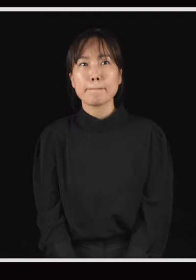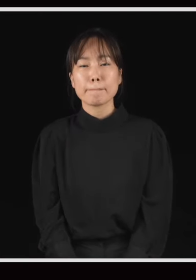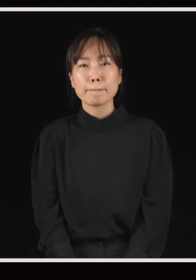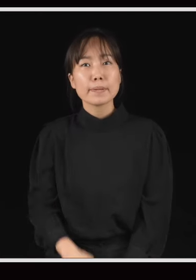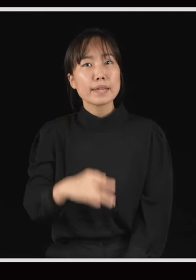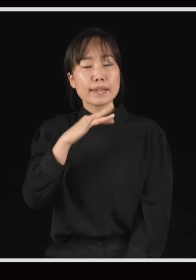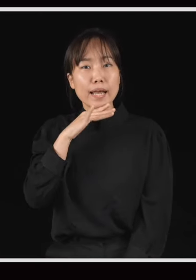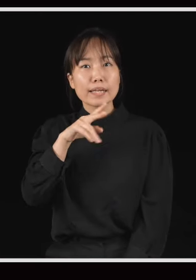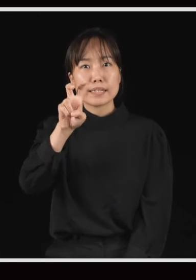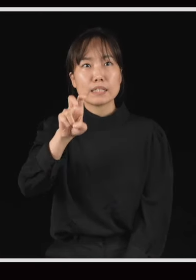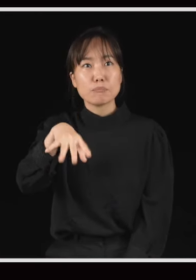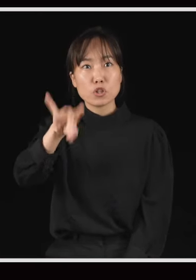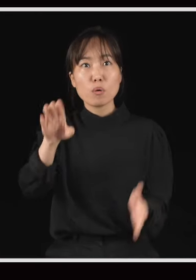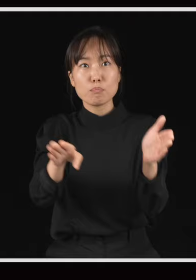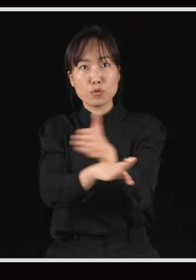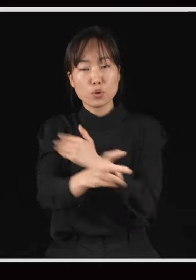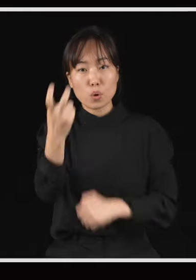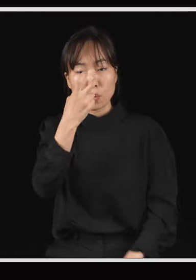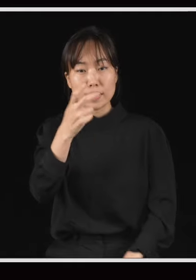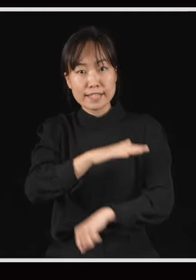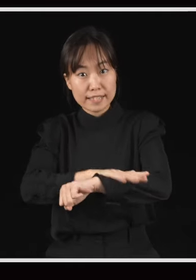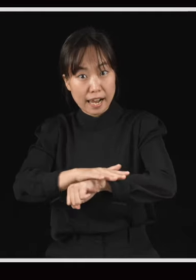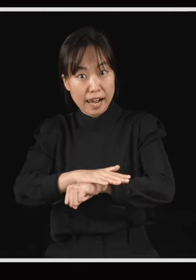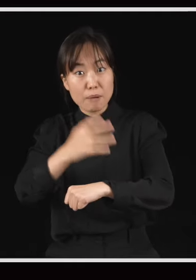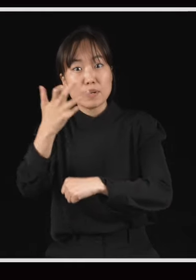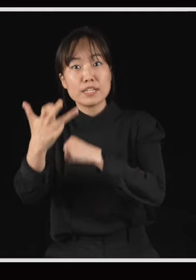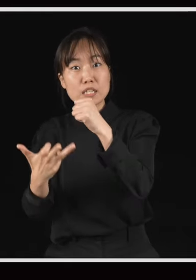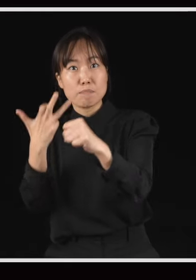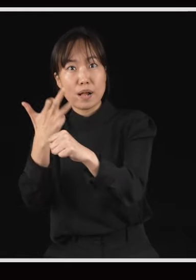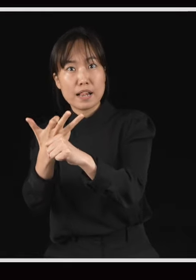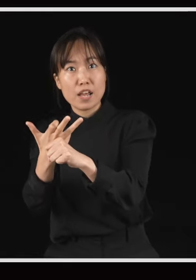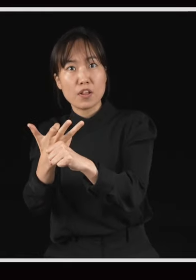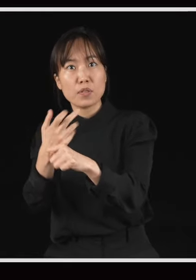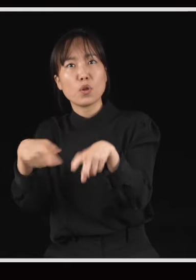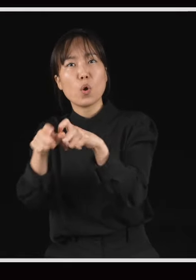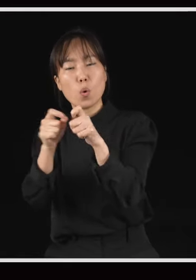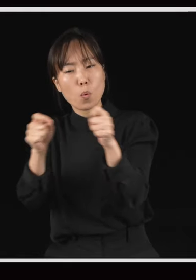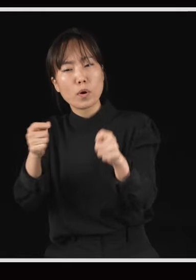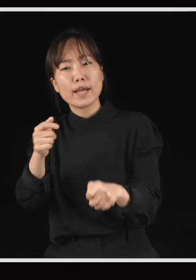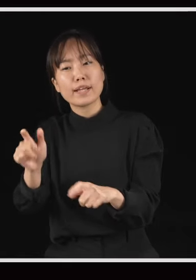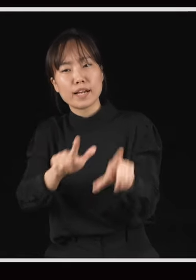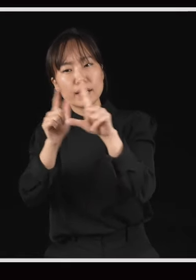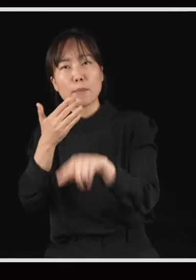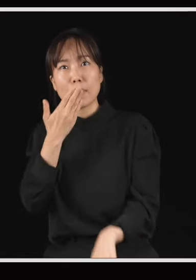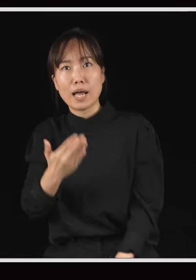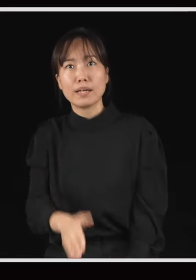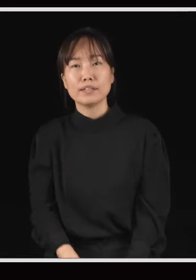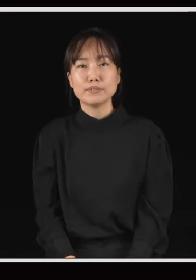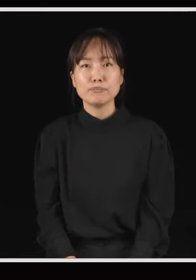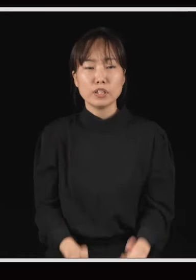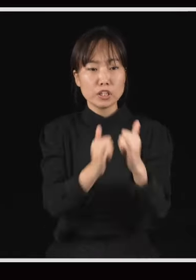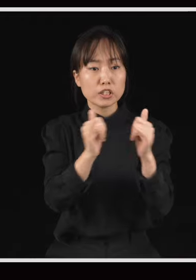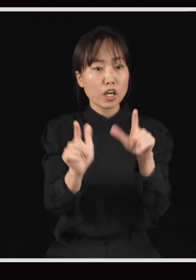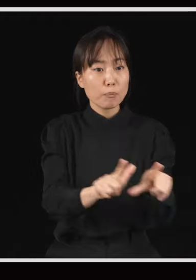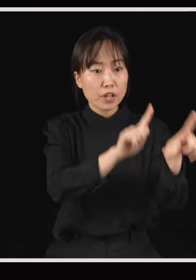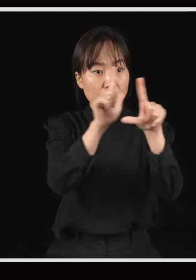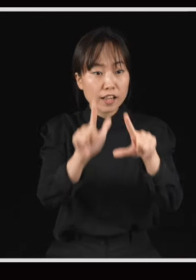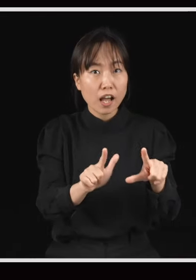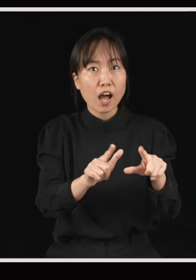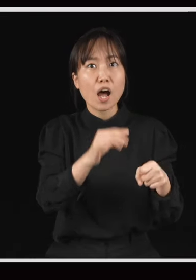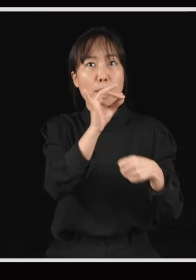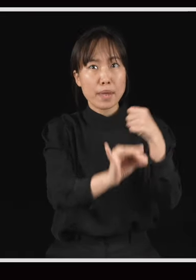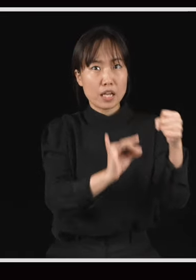20대 초반부터 잘 실천하면 대략 18년 정도까지 기대 수명을 연장시킬 수가 있습니다. 이